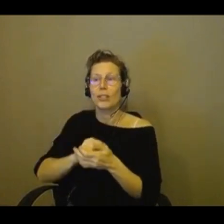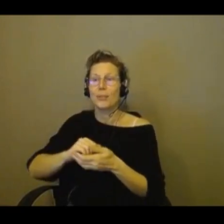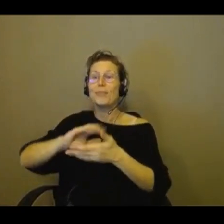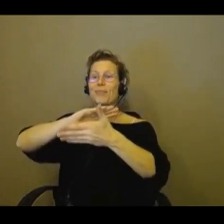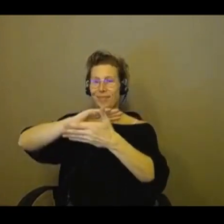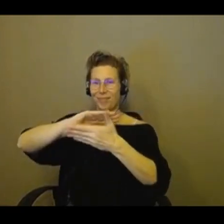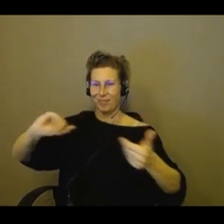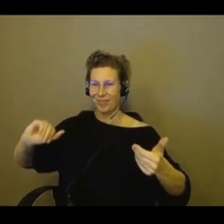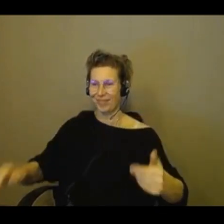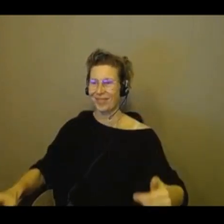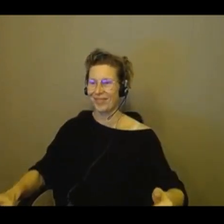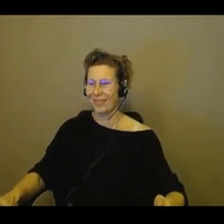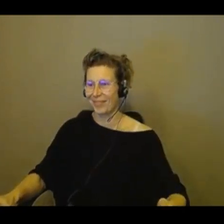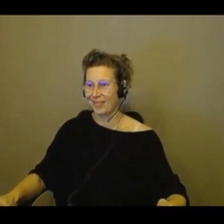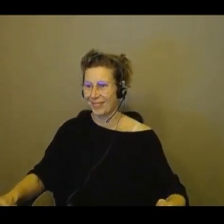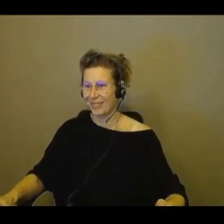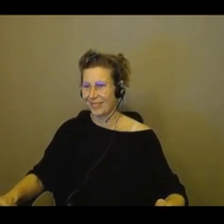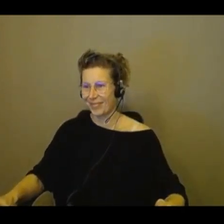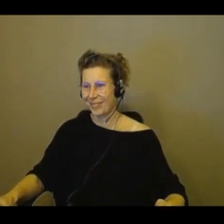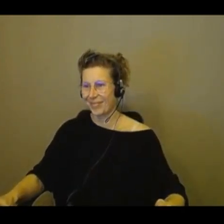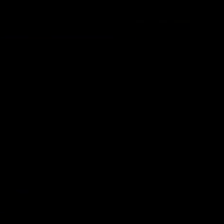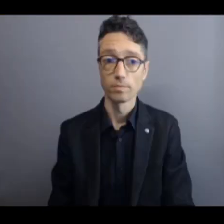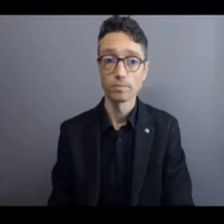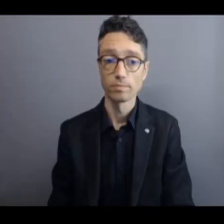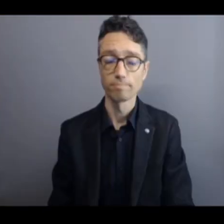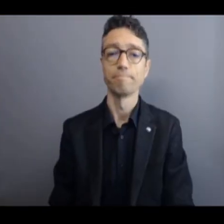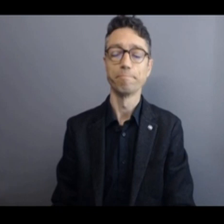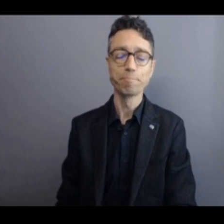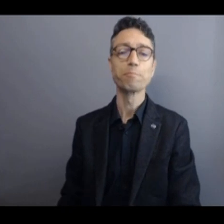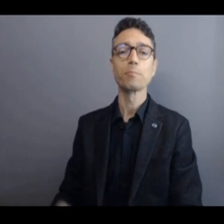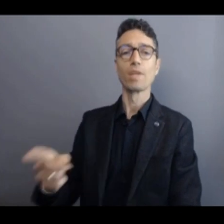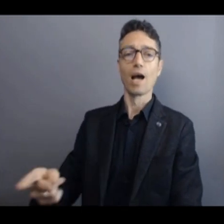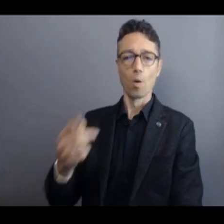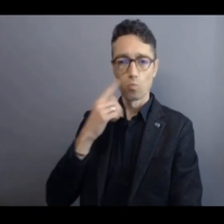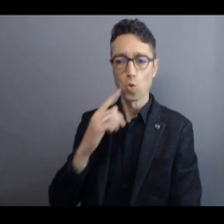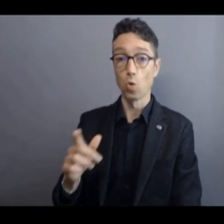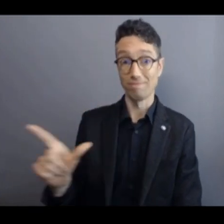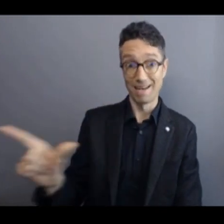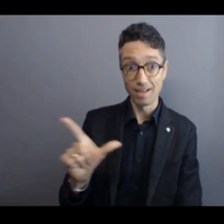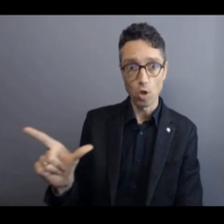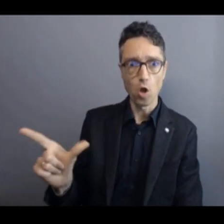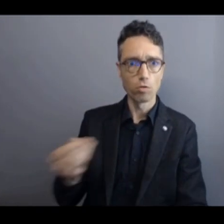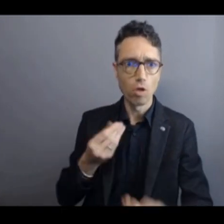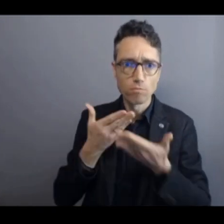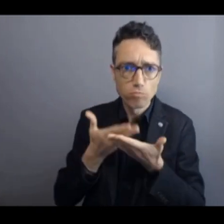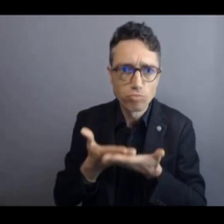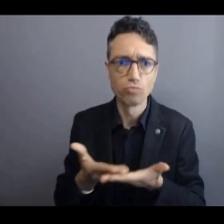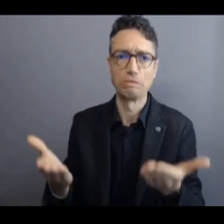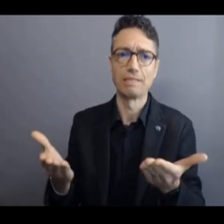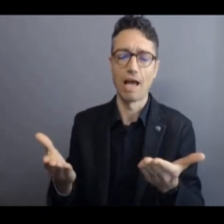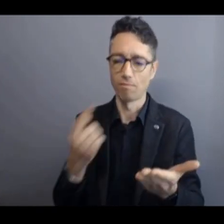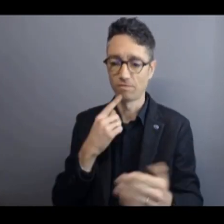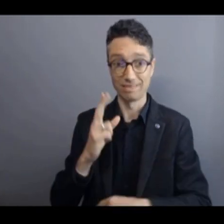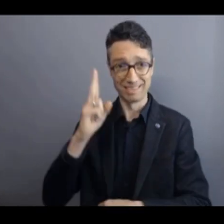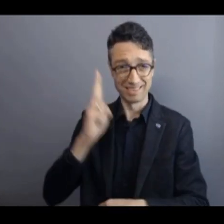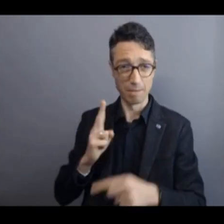la simplicité assurée des deux côtés, un peu du point de départ jusqu'au point d'arrivée. Et